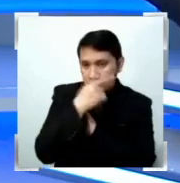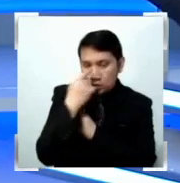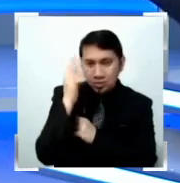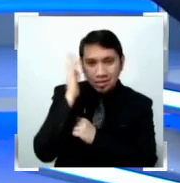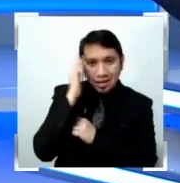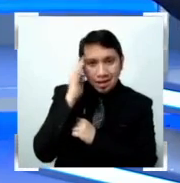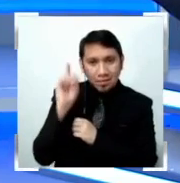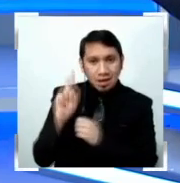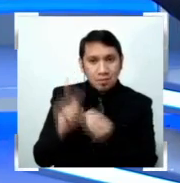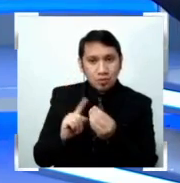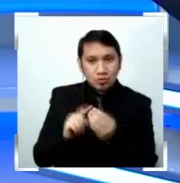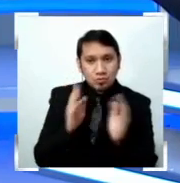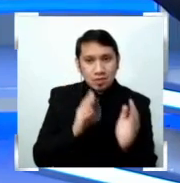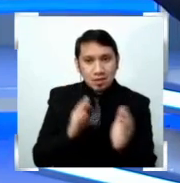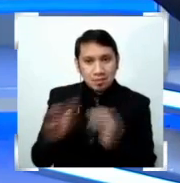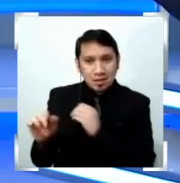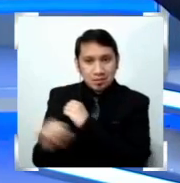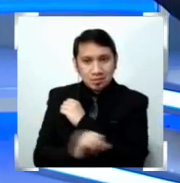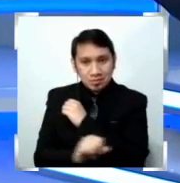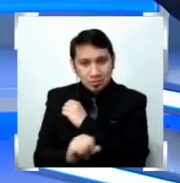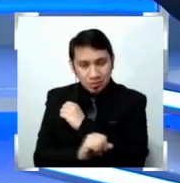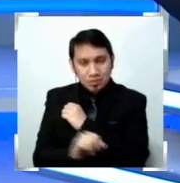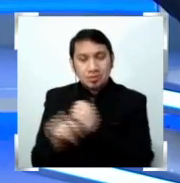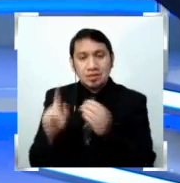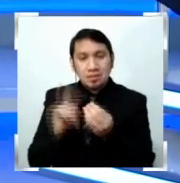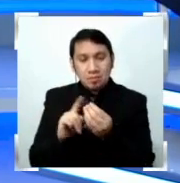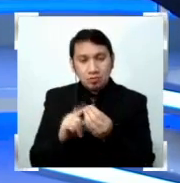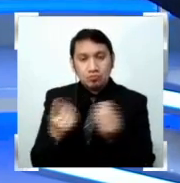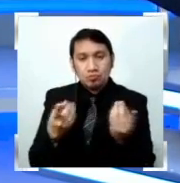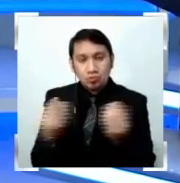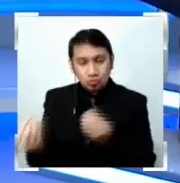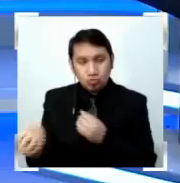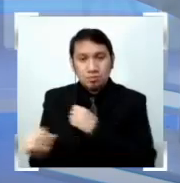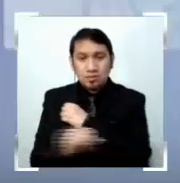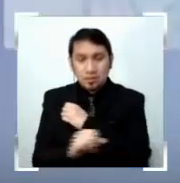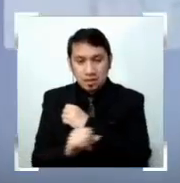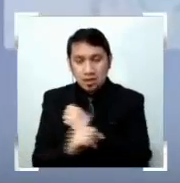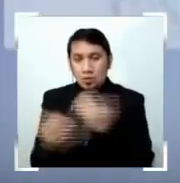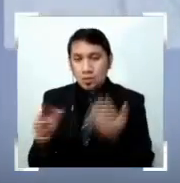Luzon at Calabar Zone. Saksi si Emil Sumangil.